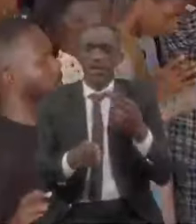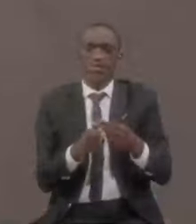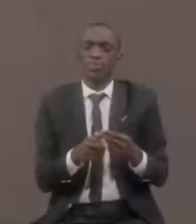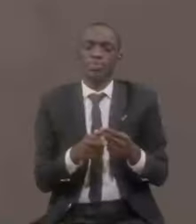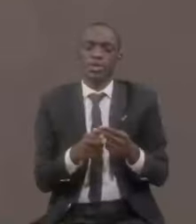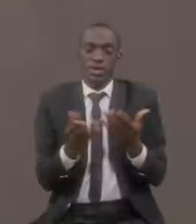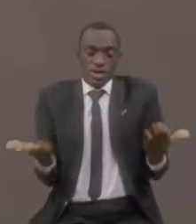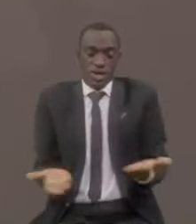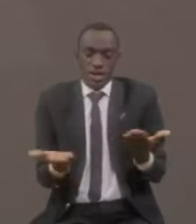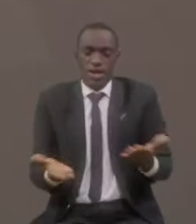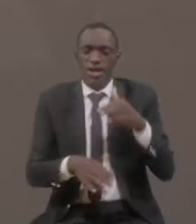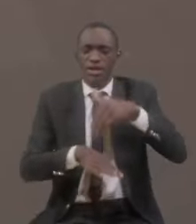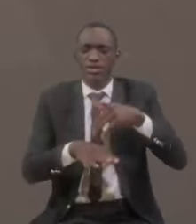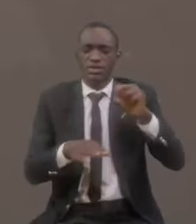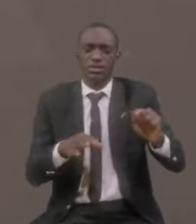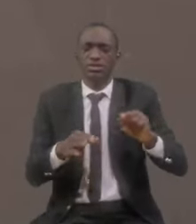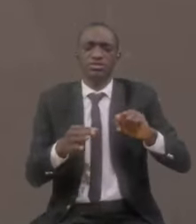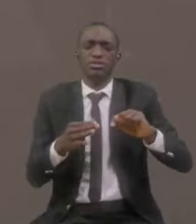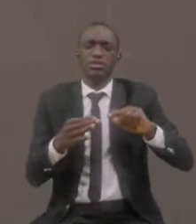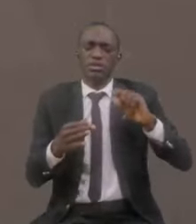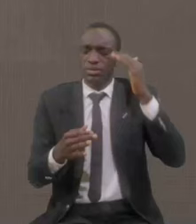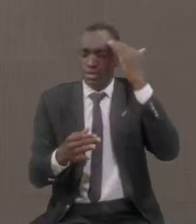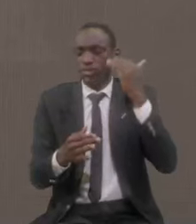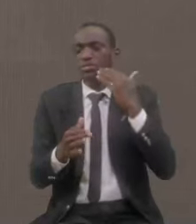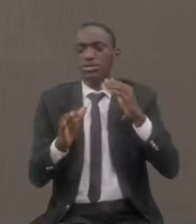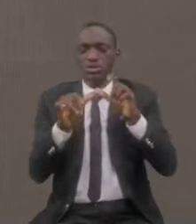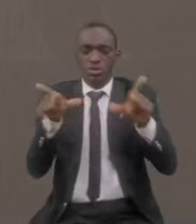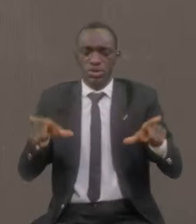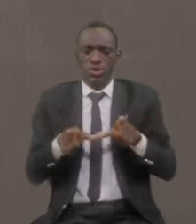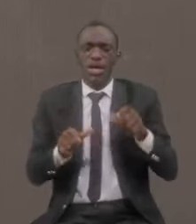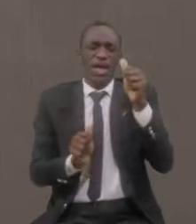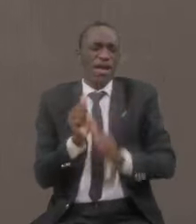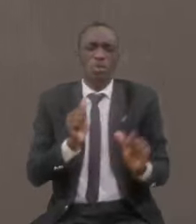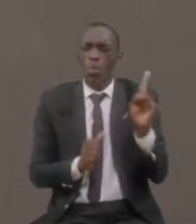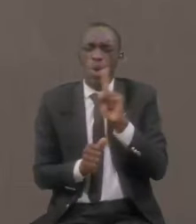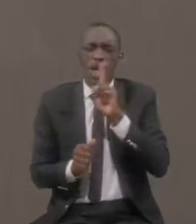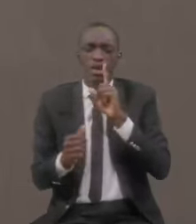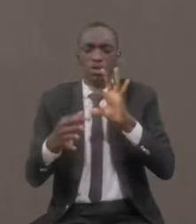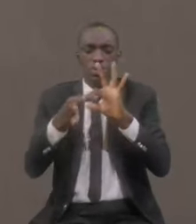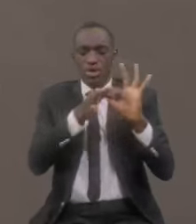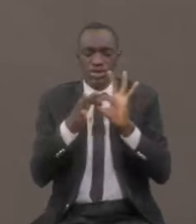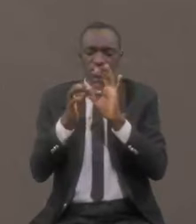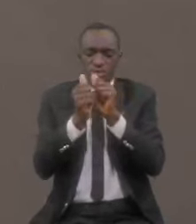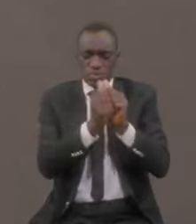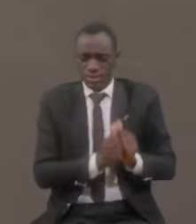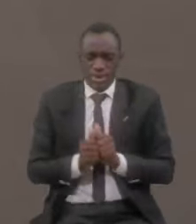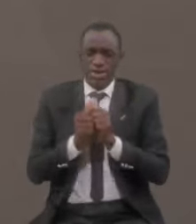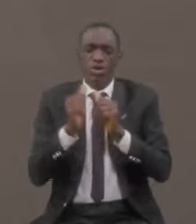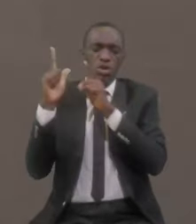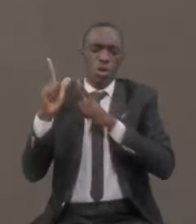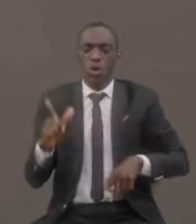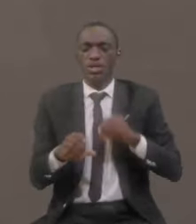Ici au lieu Alpha, partout où nous sommes connectés, Seigneur, chaque